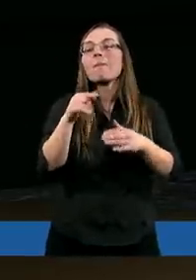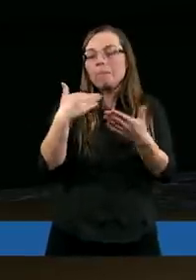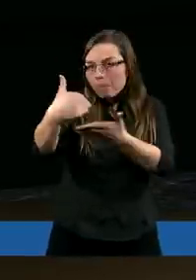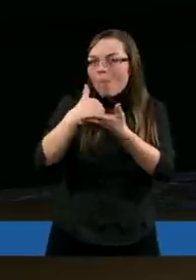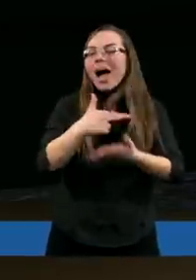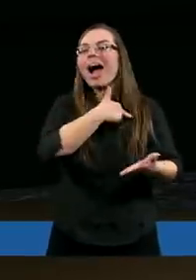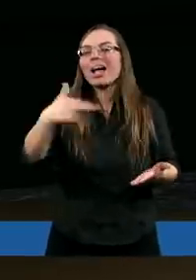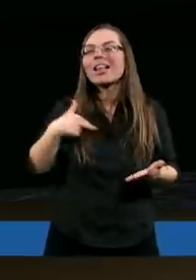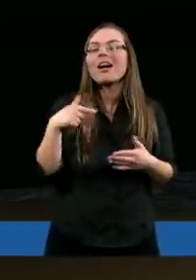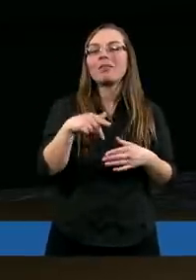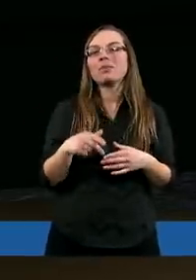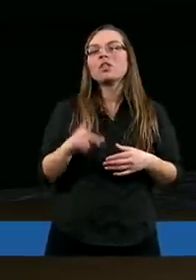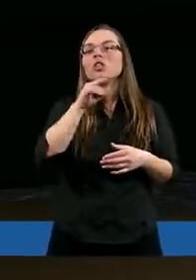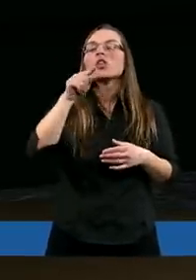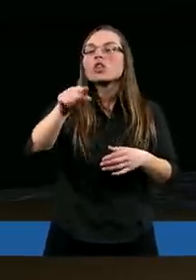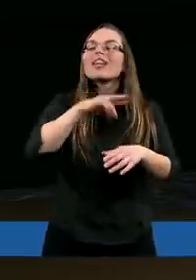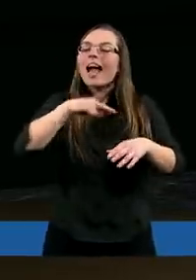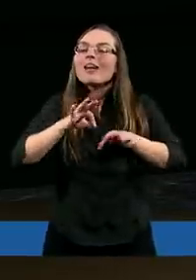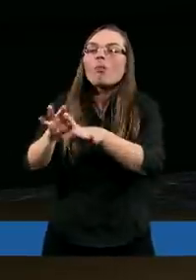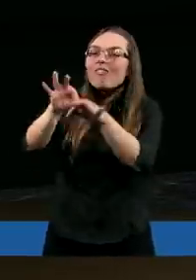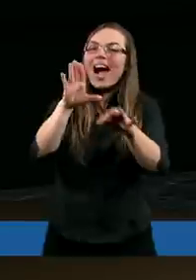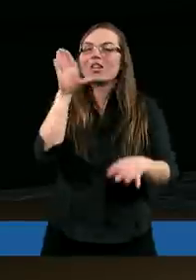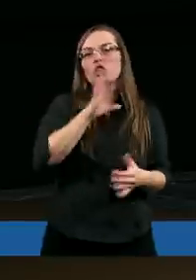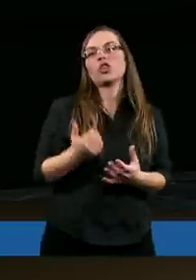pomaga nam i że chce nas prowadzić.